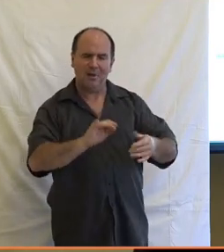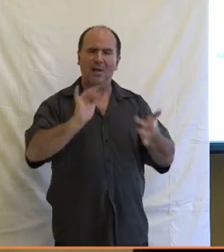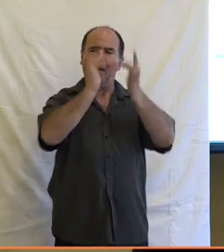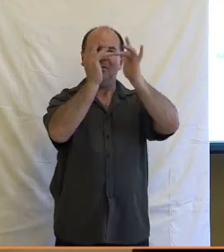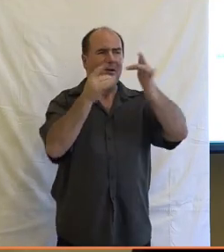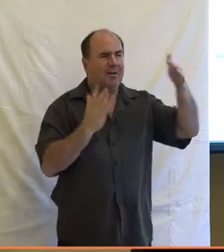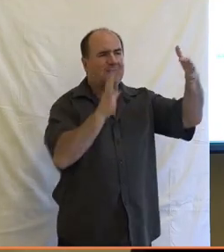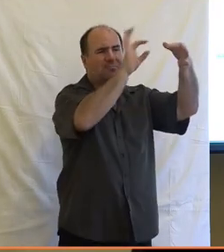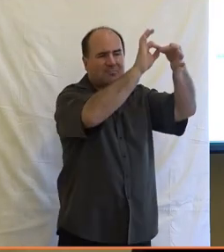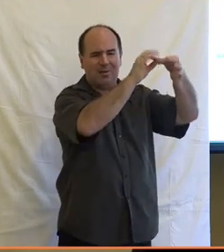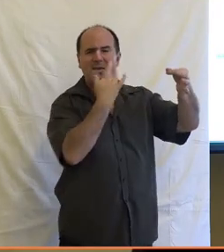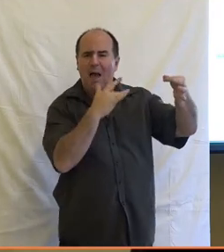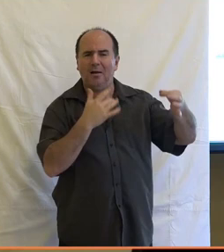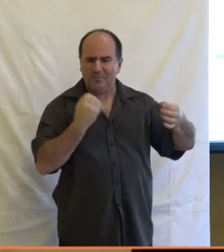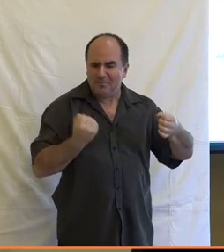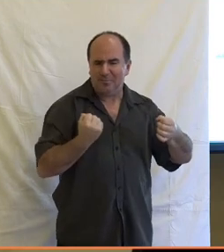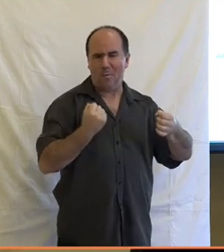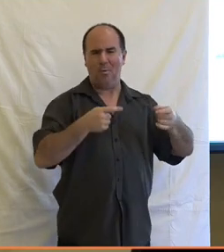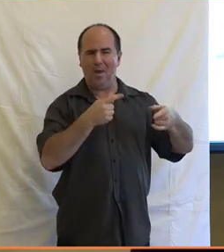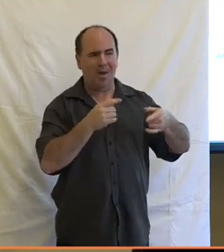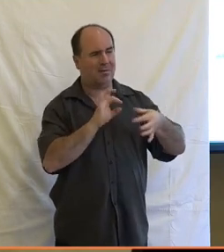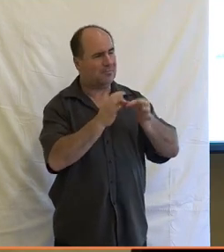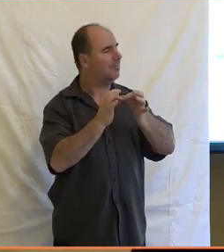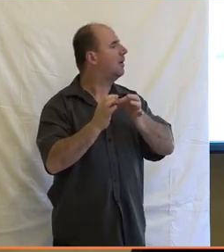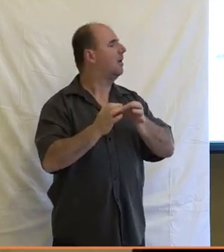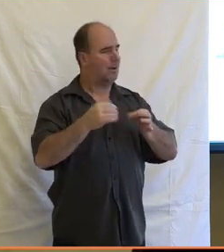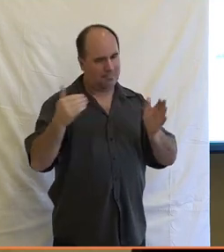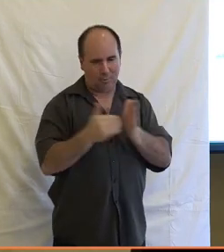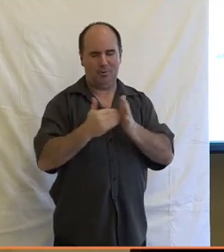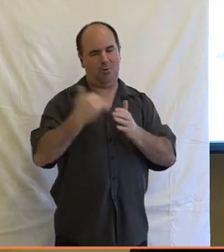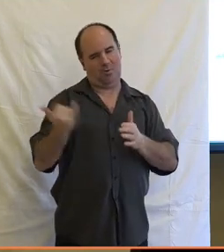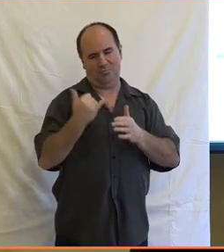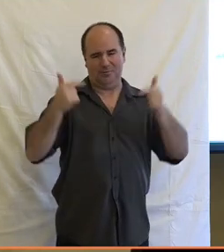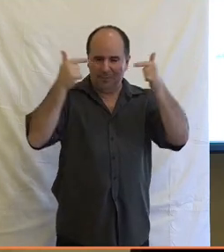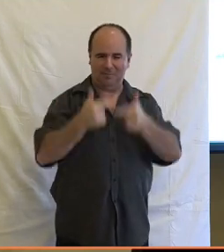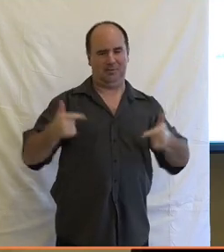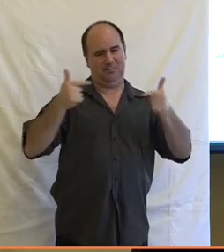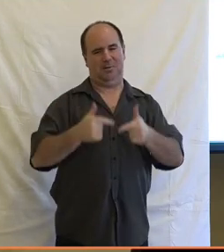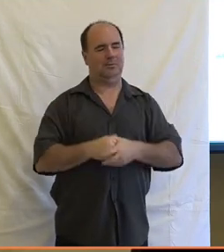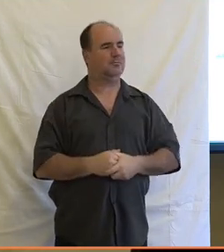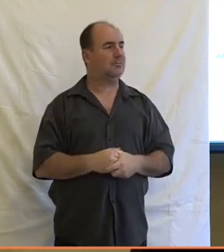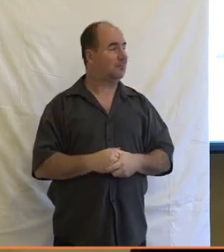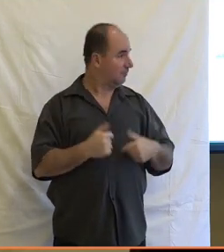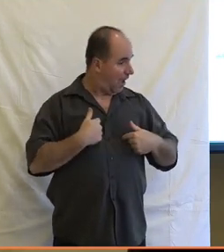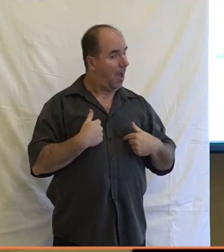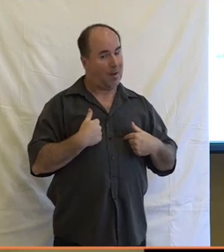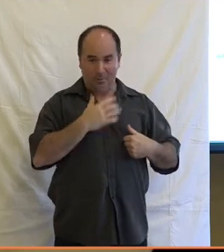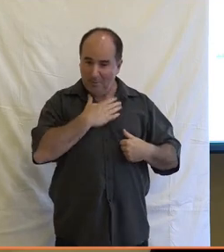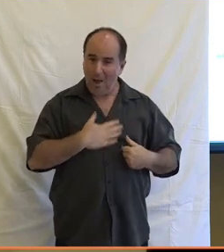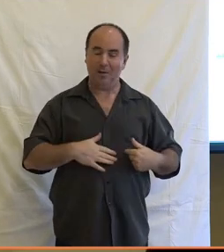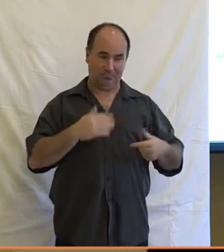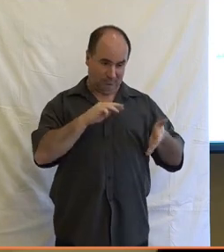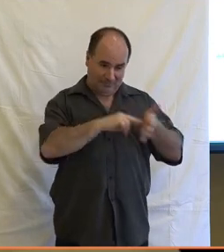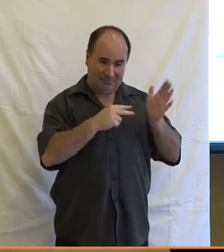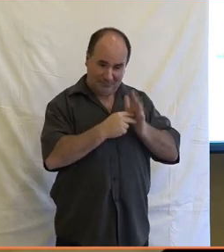poskytovaná člověkem není potřeba, ale ona to není pravda. Jo, všechny ty technologie, já jsem strašně rád za to, že tady jsou, že opravdu